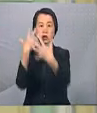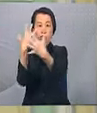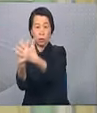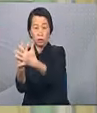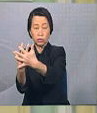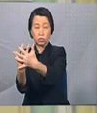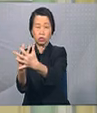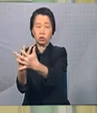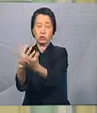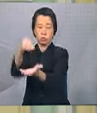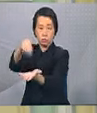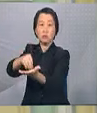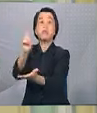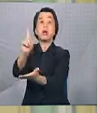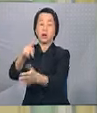Langkawi. Maka